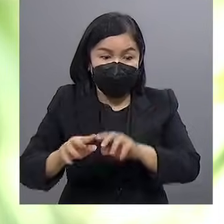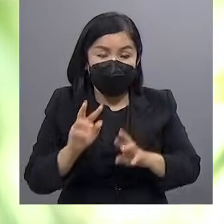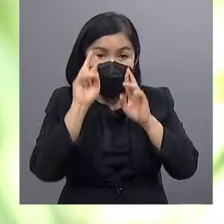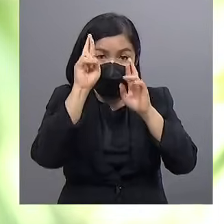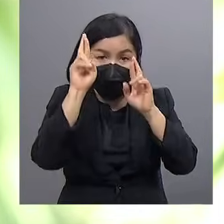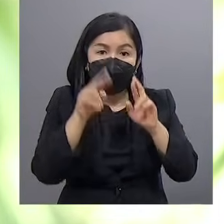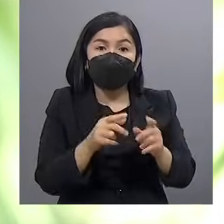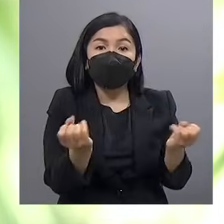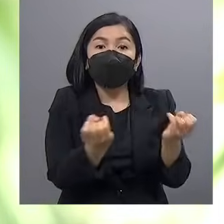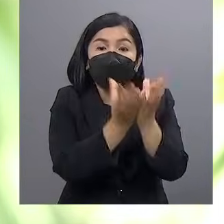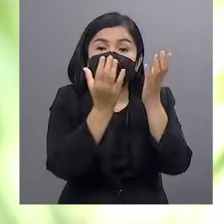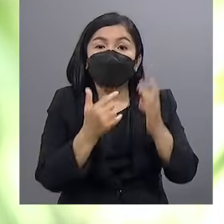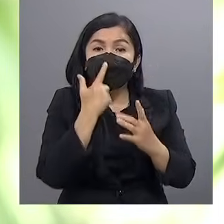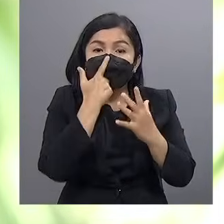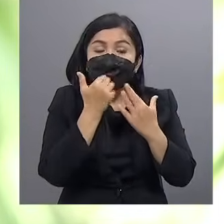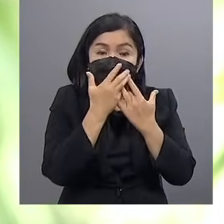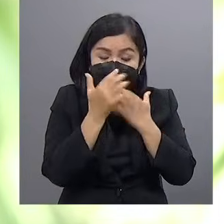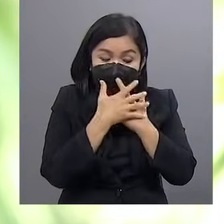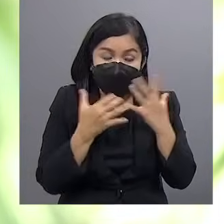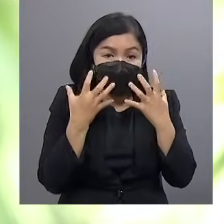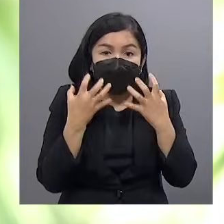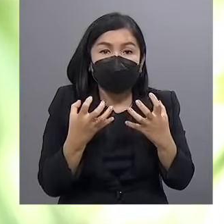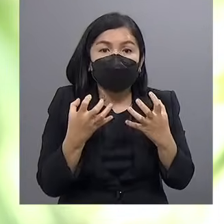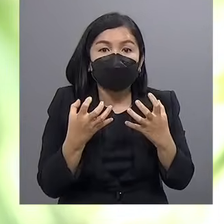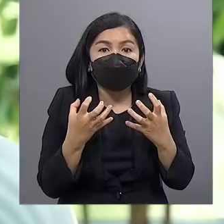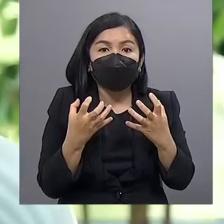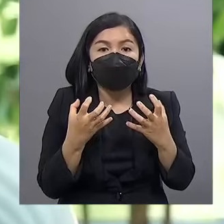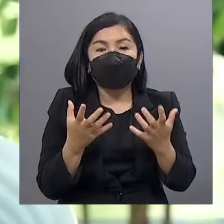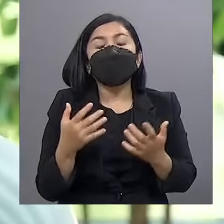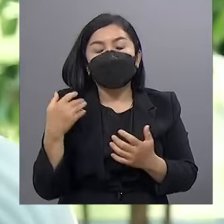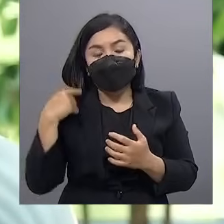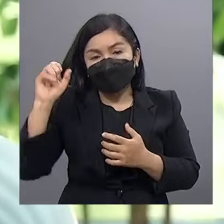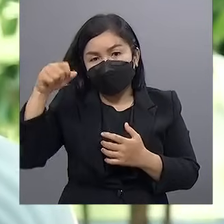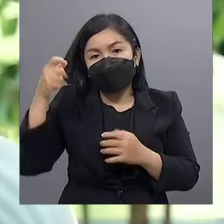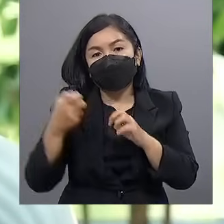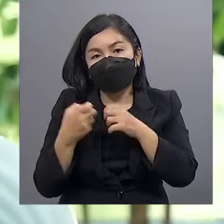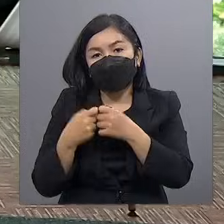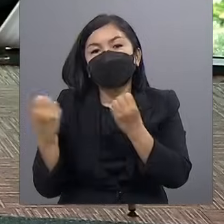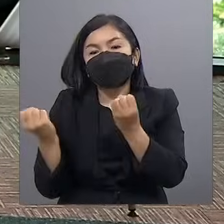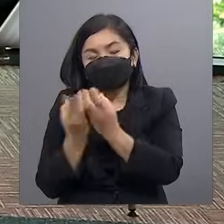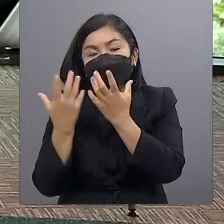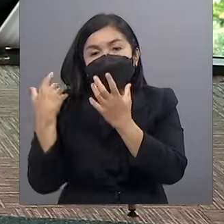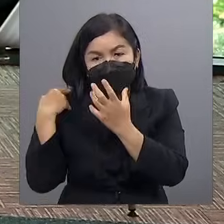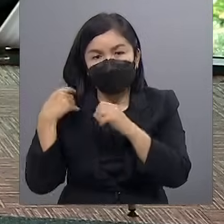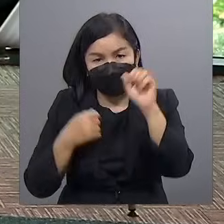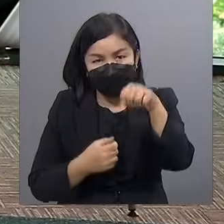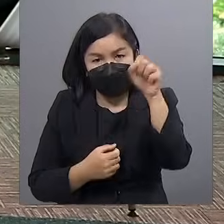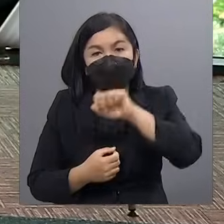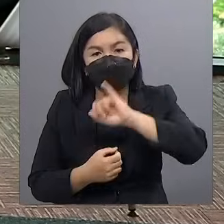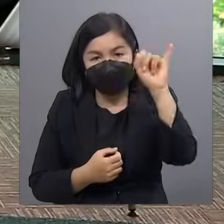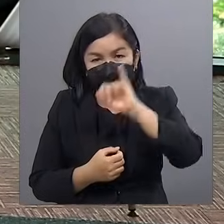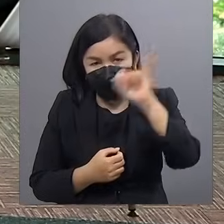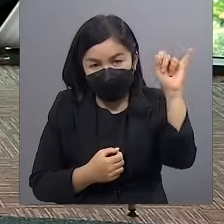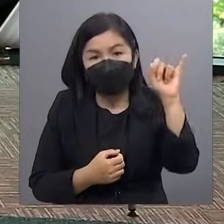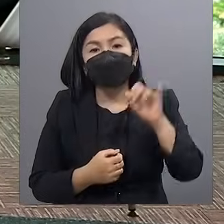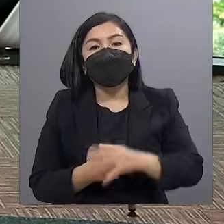ครับก็คือมาอาจจะทำให้เราของตรงไหนหรอคะขวดจะแข็งตัวของเลือดได้ใช่เราพูดถูกก็คือเรากินยาที่ช่วยให้เลือด